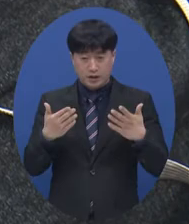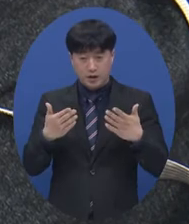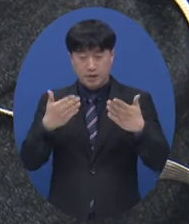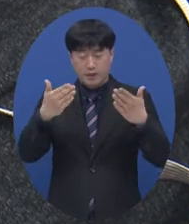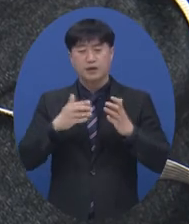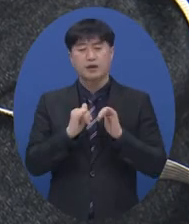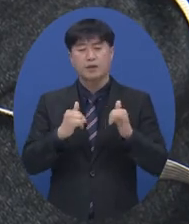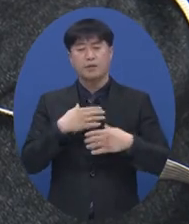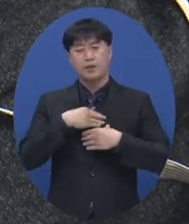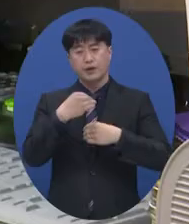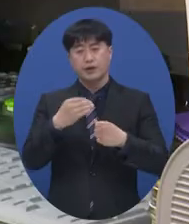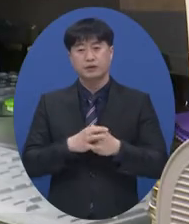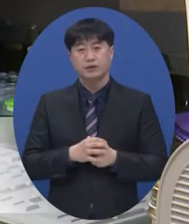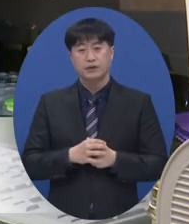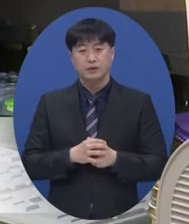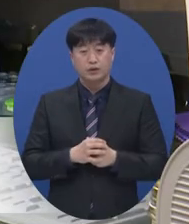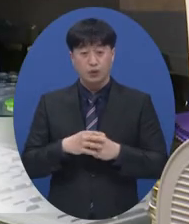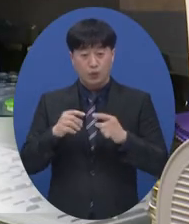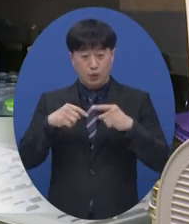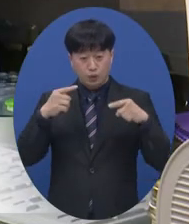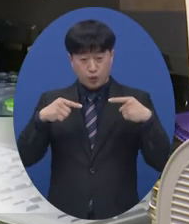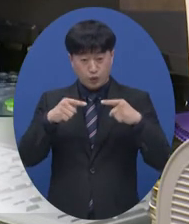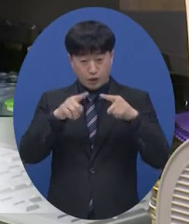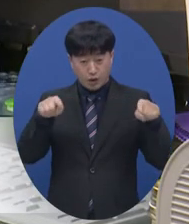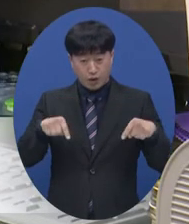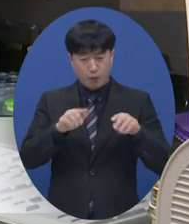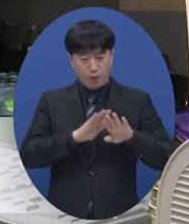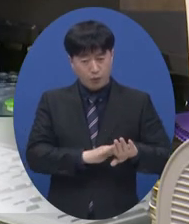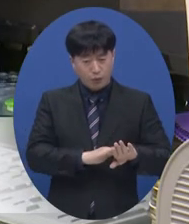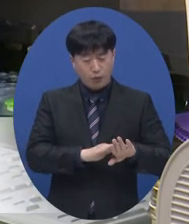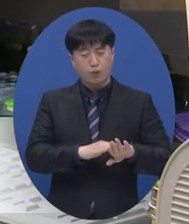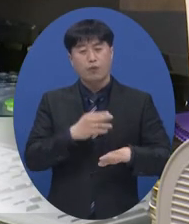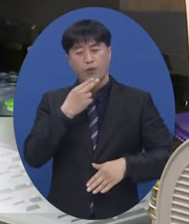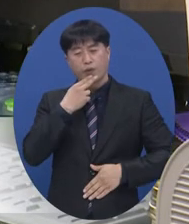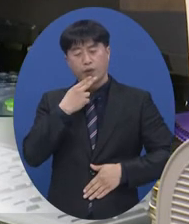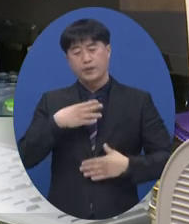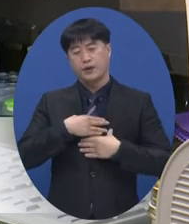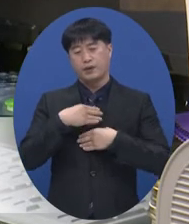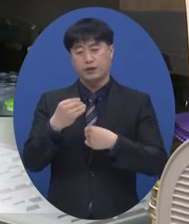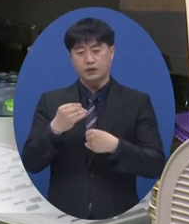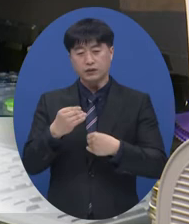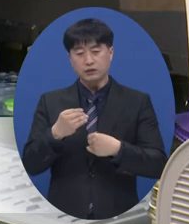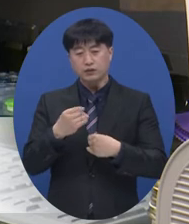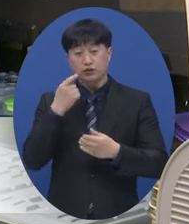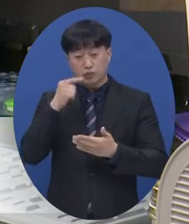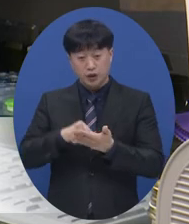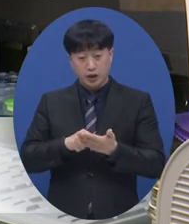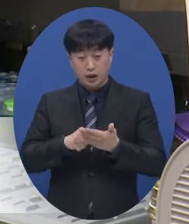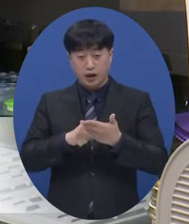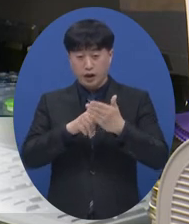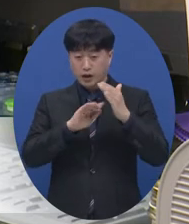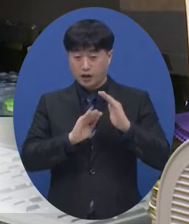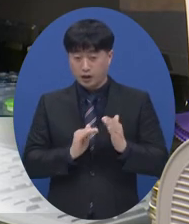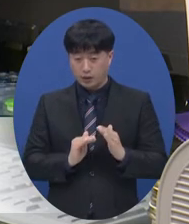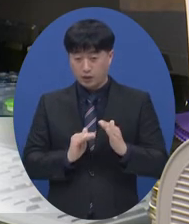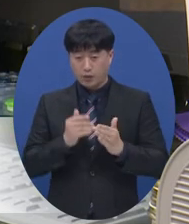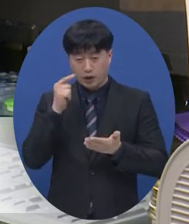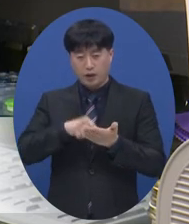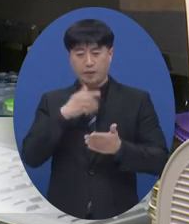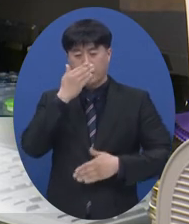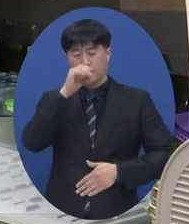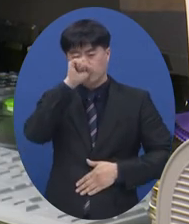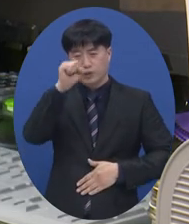사람도 편리합니다 종이 통제 서로 보관하지 않아 주셔서 편리하고 훈련할 일정을 쉽게 확인할 수 있어서